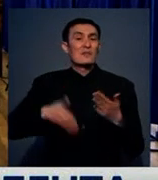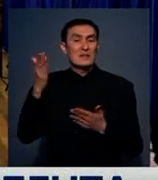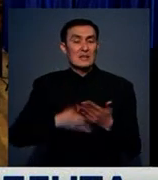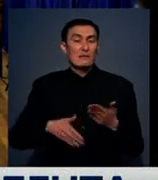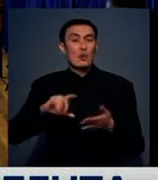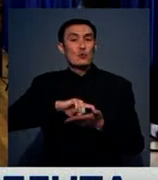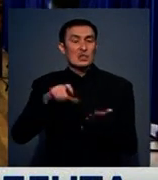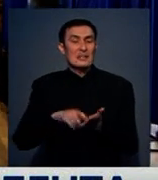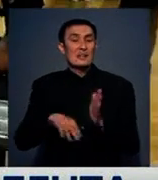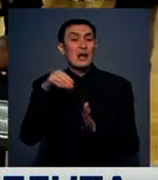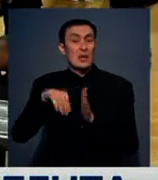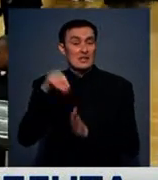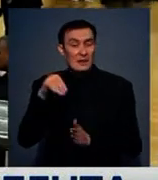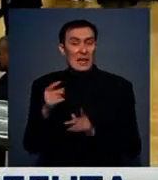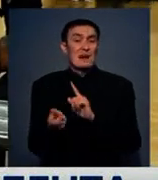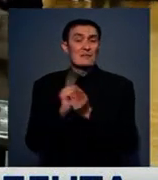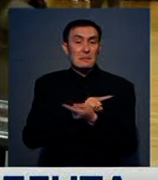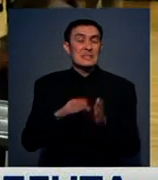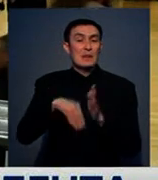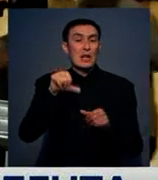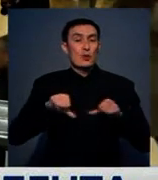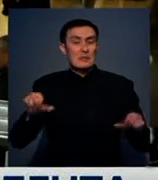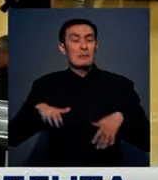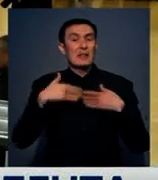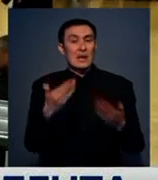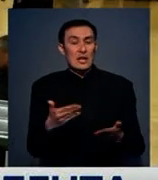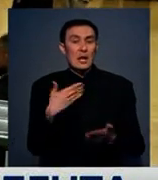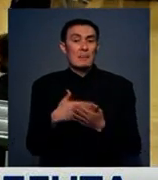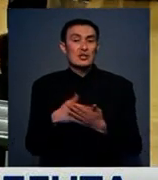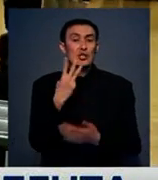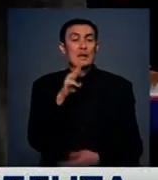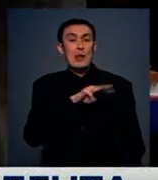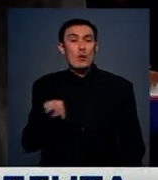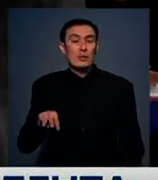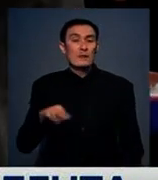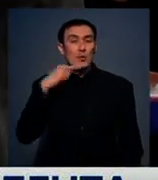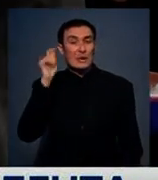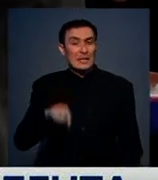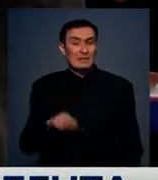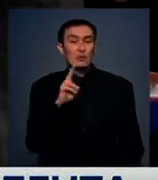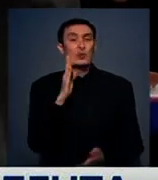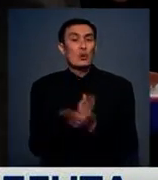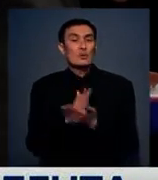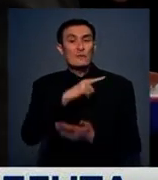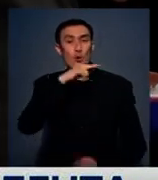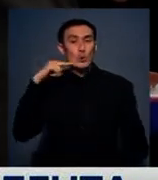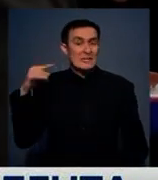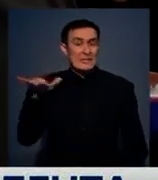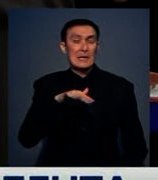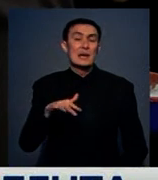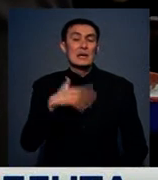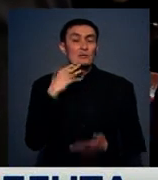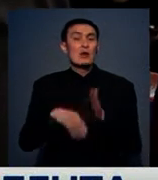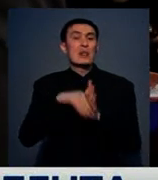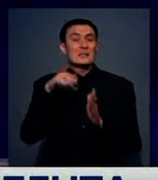все участки для голосования. Взамен избирательная комиссия предложила почти 3 миллионам гражданам, находящихся в России, отдать